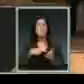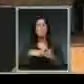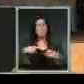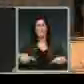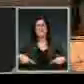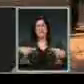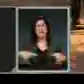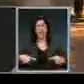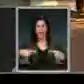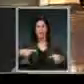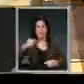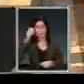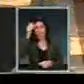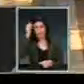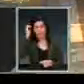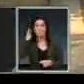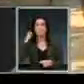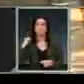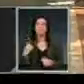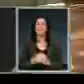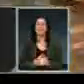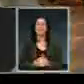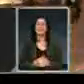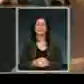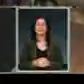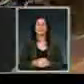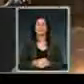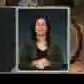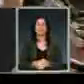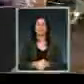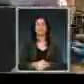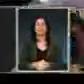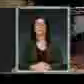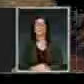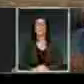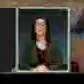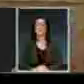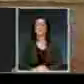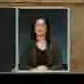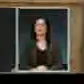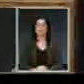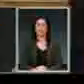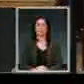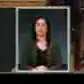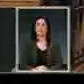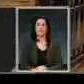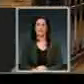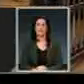קיבל מכה מאוד כואבת בגב, ובגלל זה הוא כיסא גלגלים. יאללה, כנס לחצר, לחצר, כנס, ברייס, לא לעצור, לא לעצור. לא לעצור.